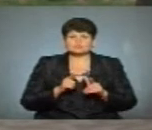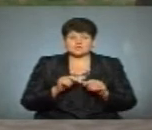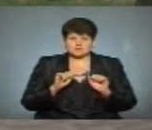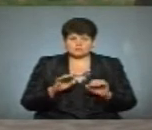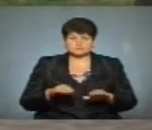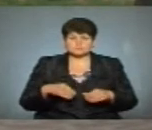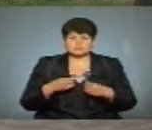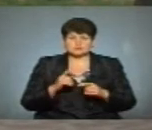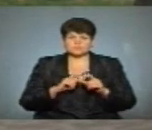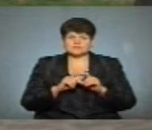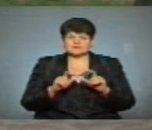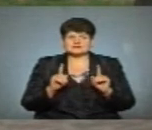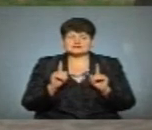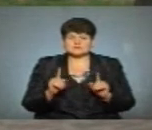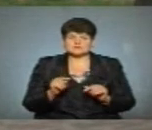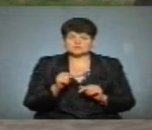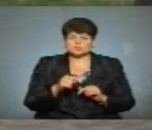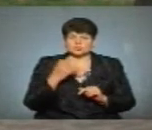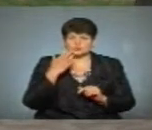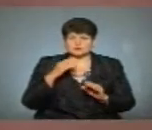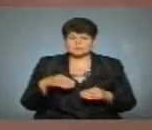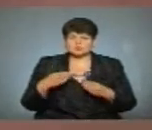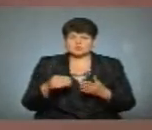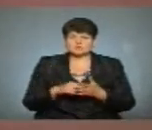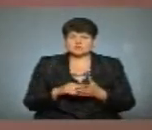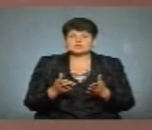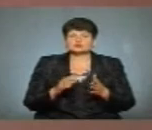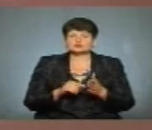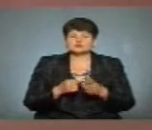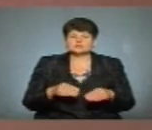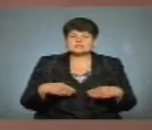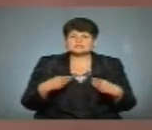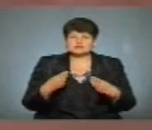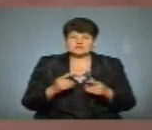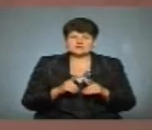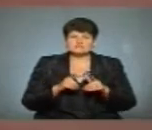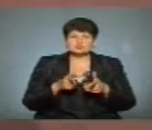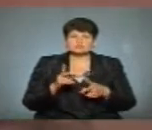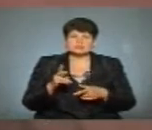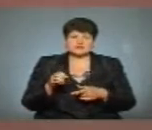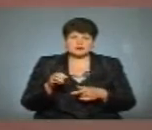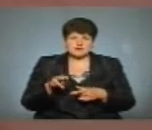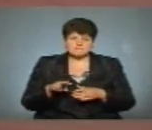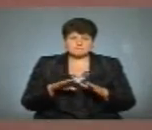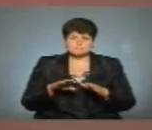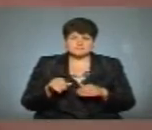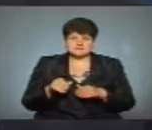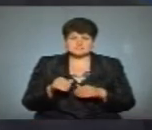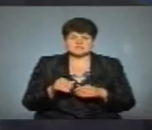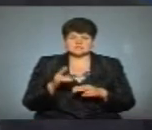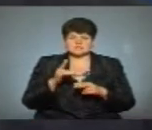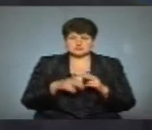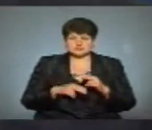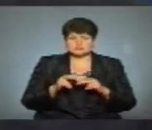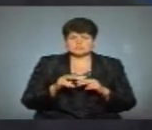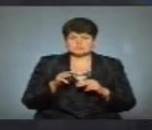видати в університеті тільки коли вони подали документи. Яку довідку надавати вступникам на магістратуру чи на бакалаврат після закінчення училищ у